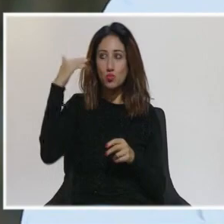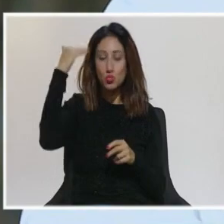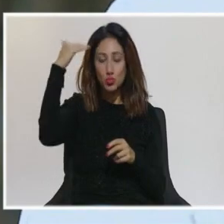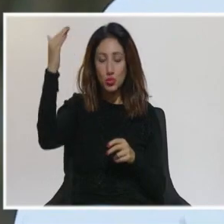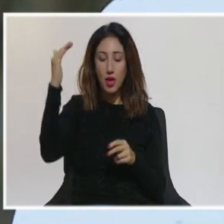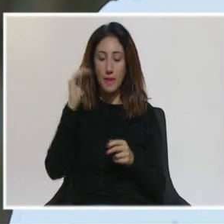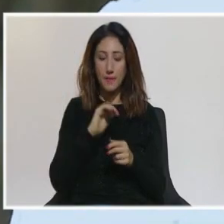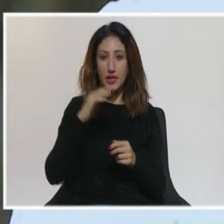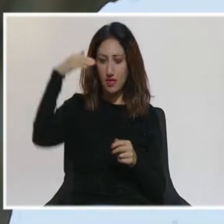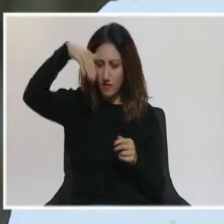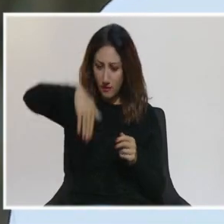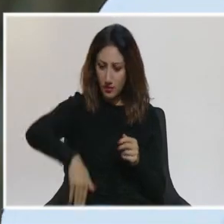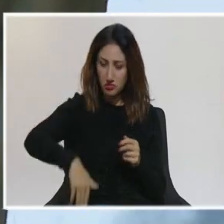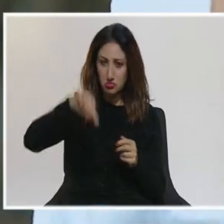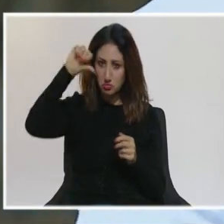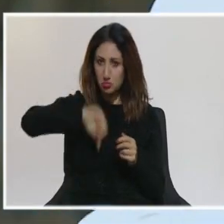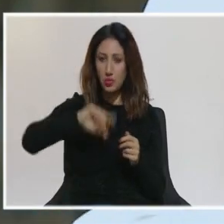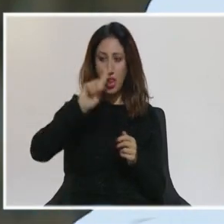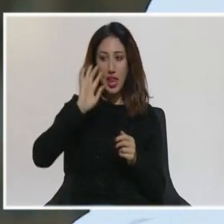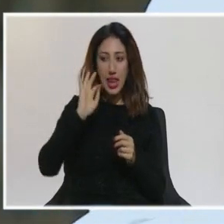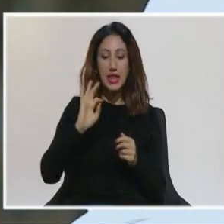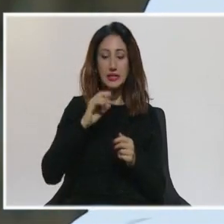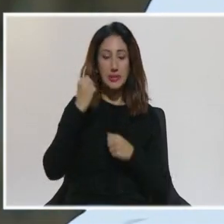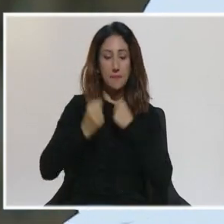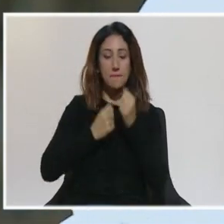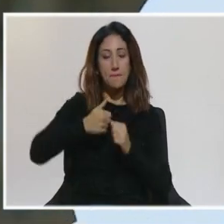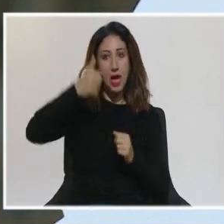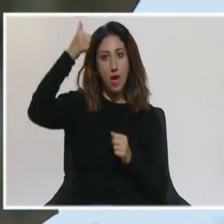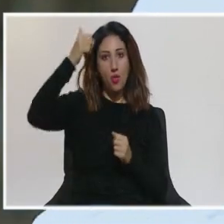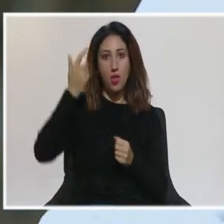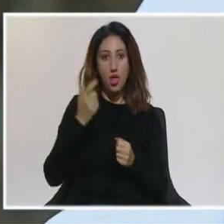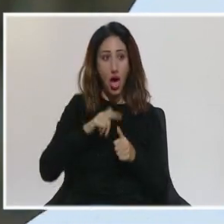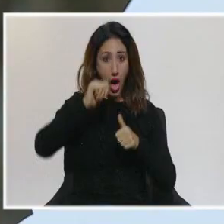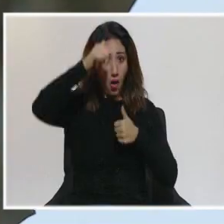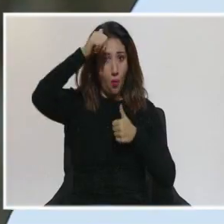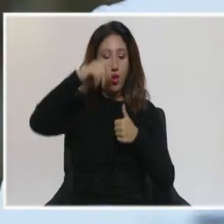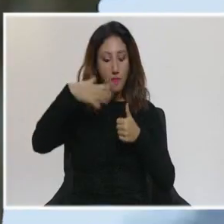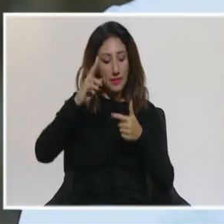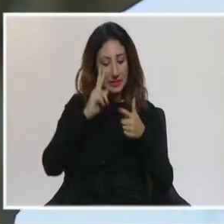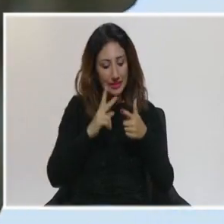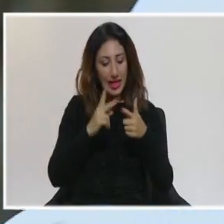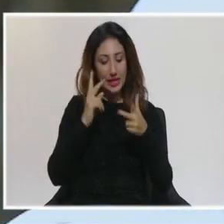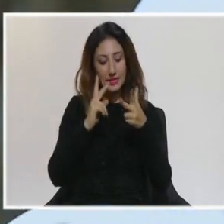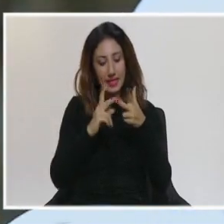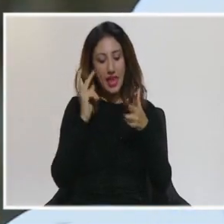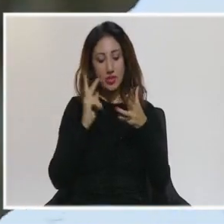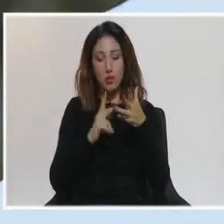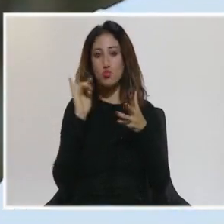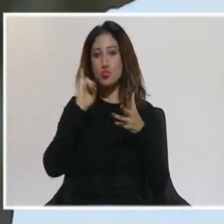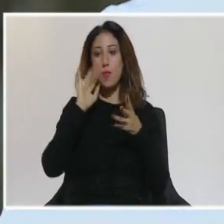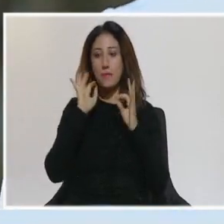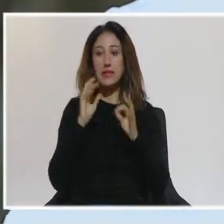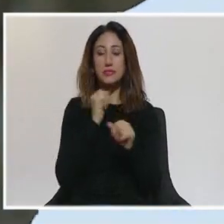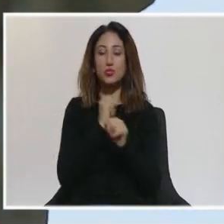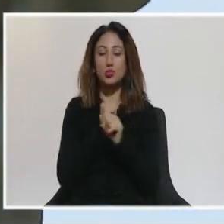قاع، مش شرط ابقى الاول، ابقى الثاني، ابقى الثالث، ابقى في ترتيب كويس.